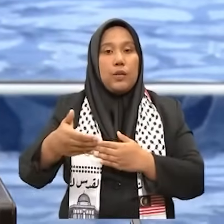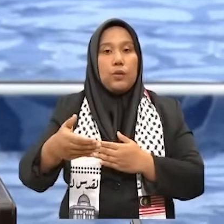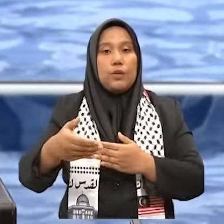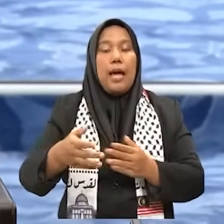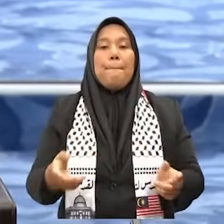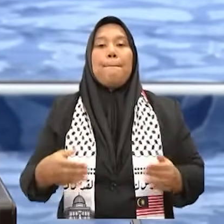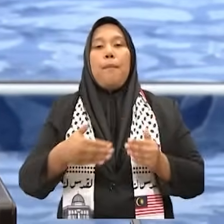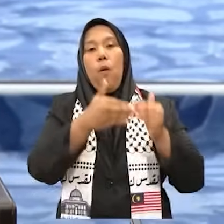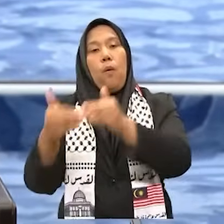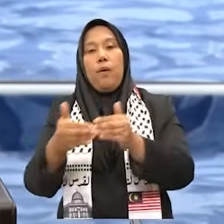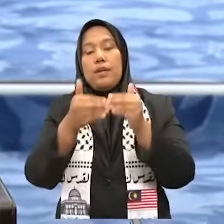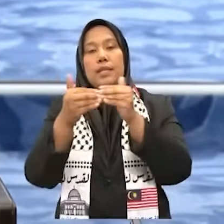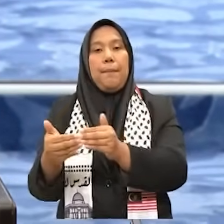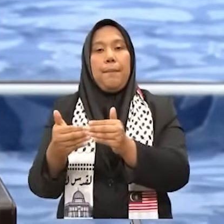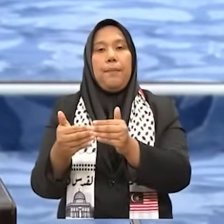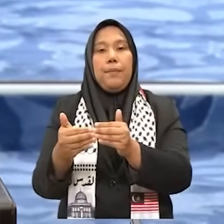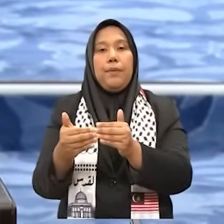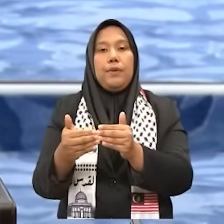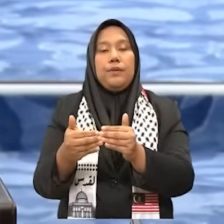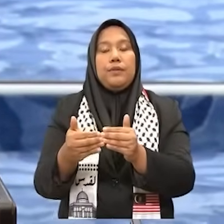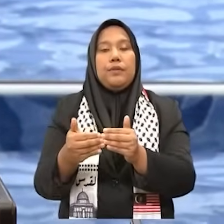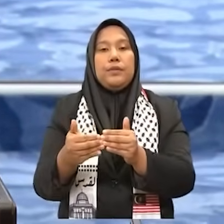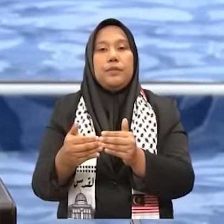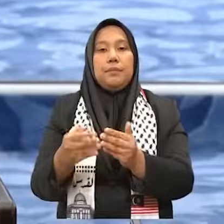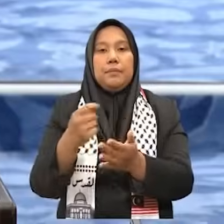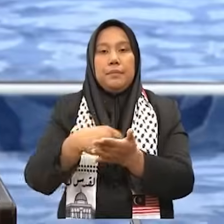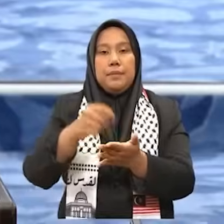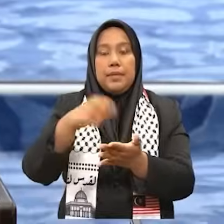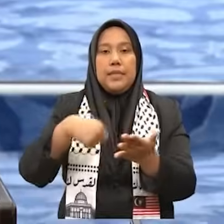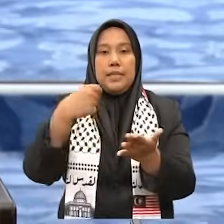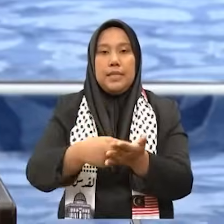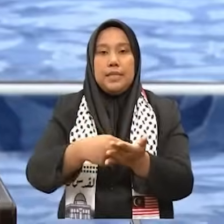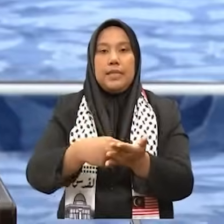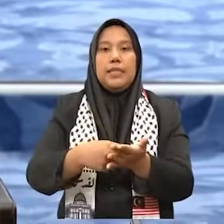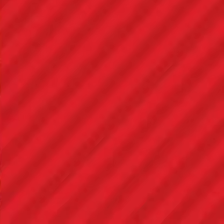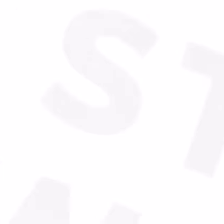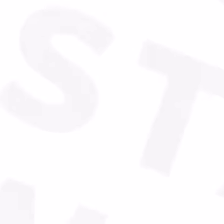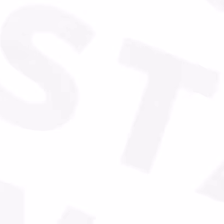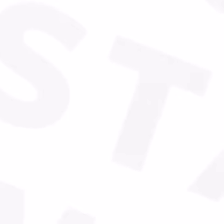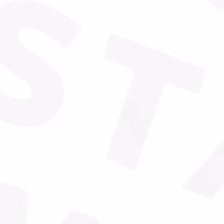tidak meterai dalam perjanjian tapi tidak membelanjakan.